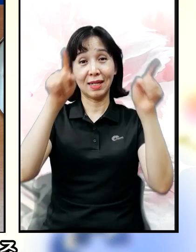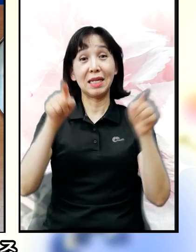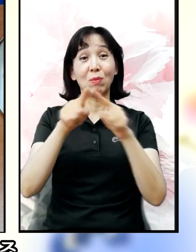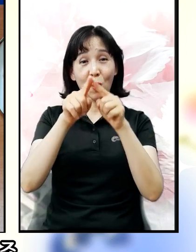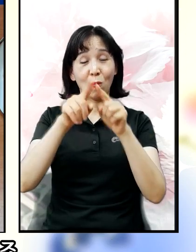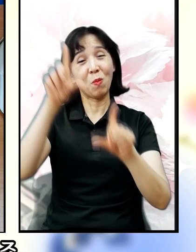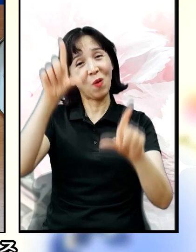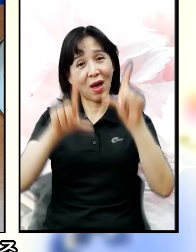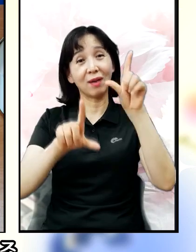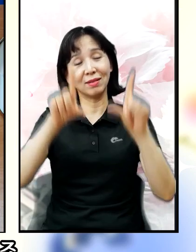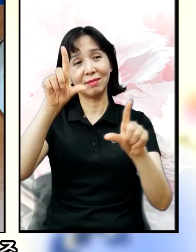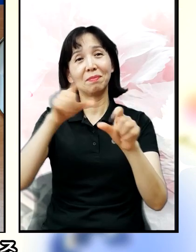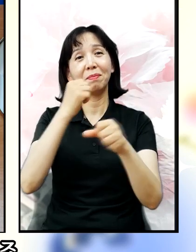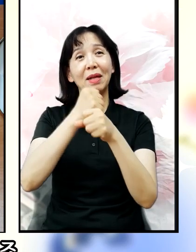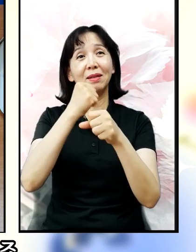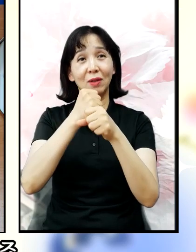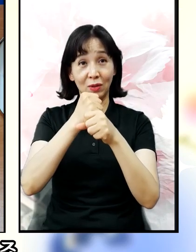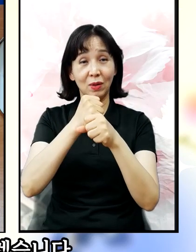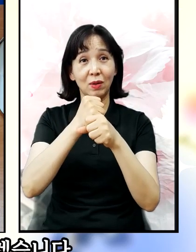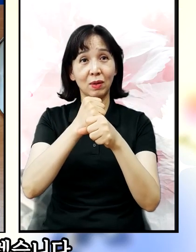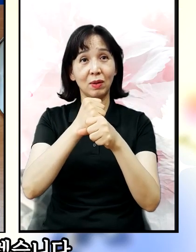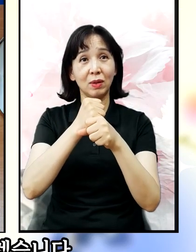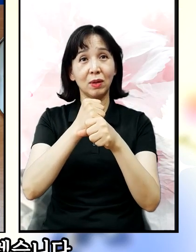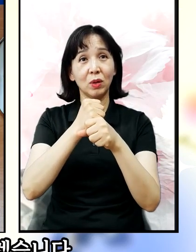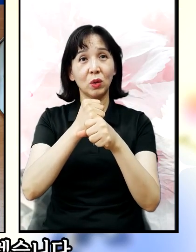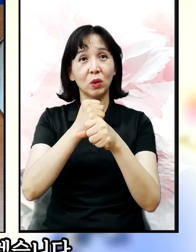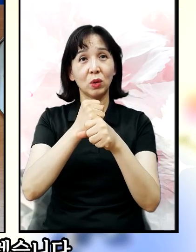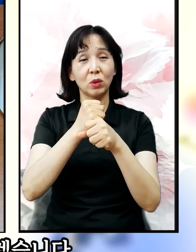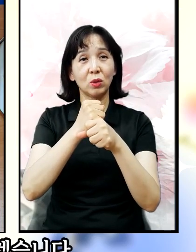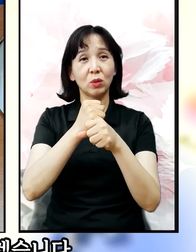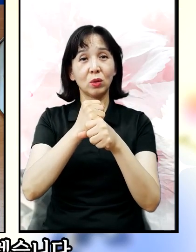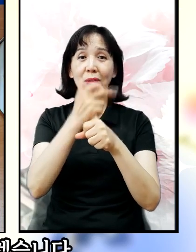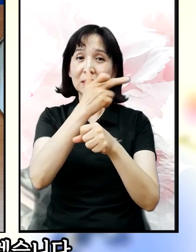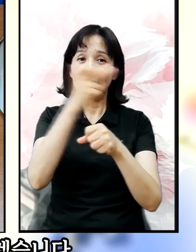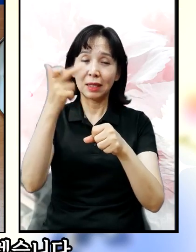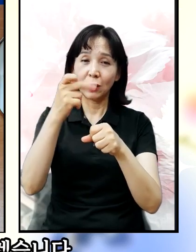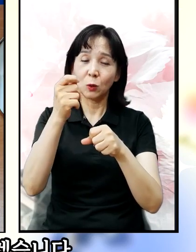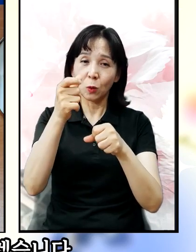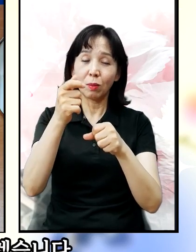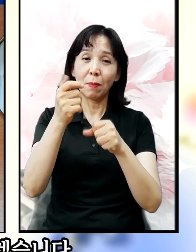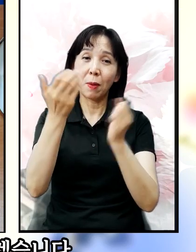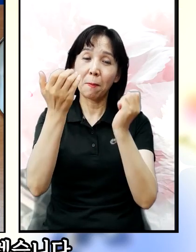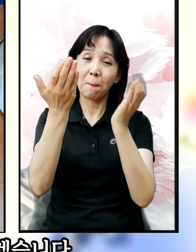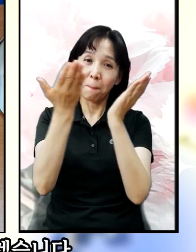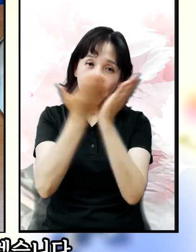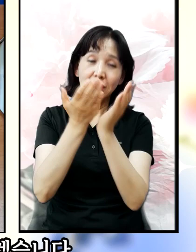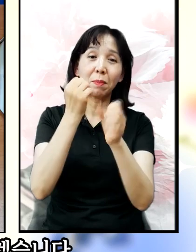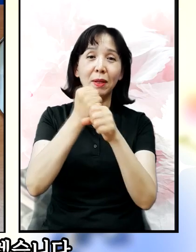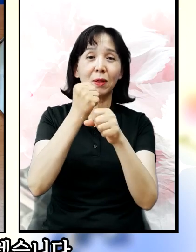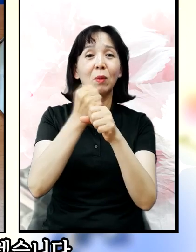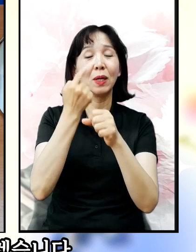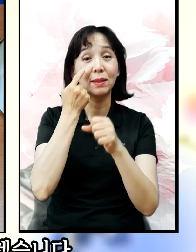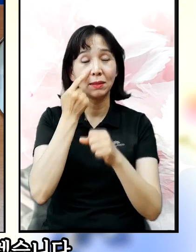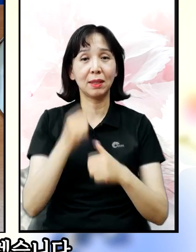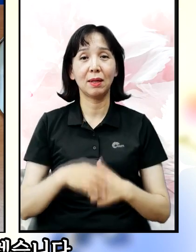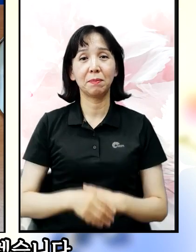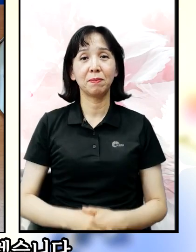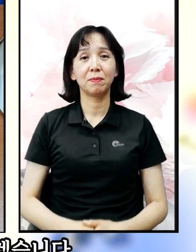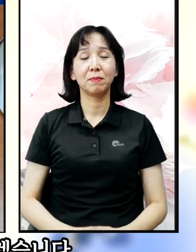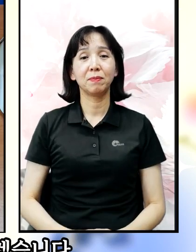리본 모양이 나오죠. 자, 사이즈를 살짝 맞춰 주도록 하겠습니다.